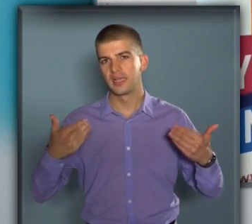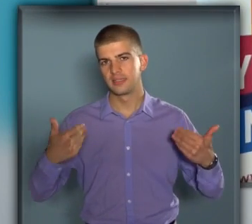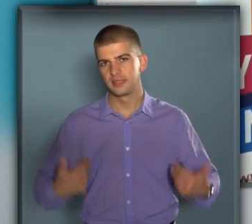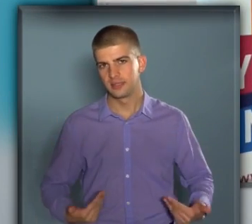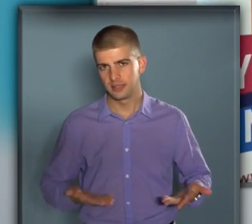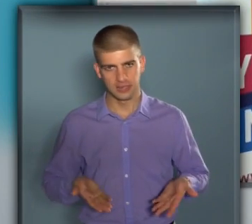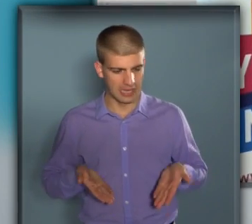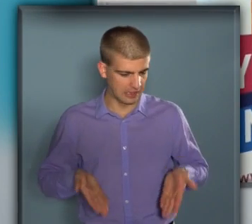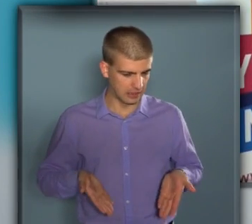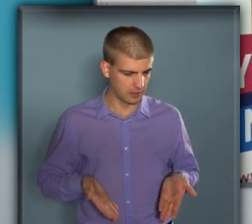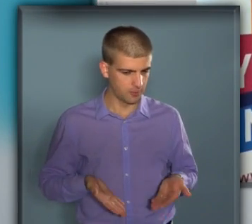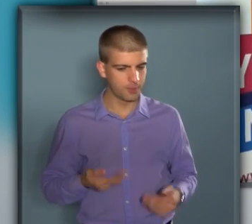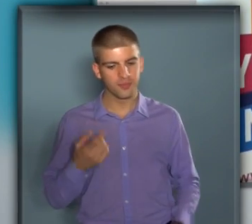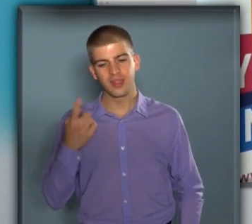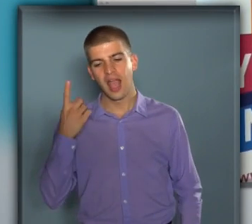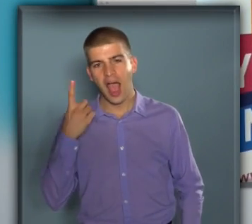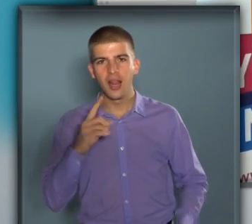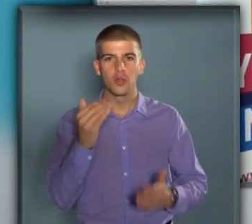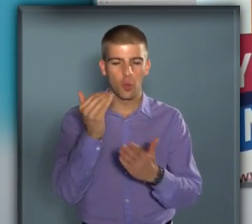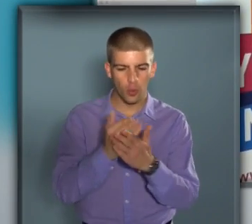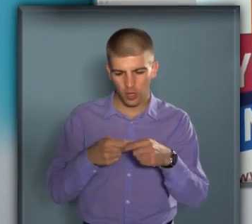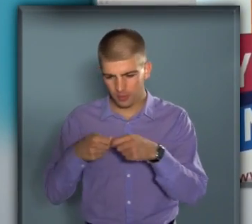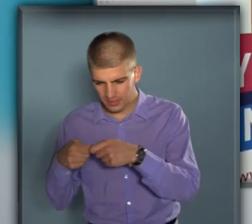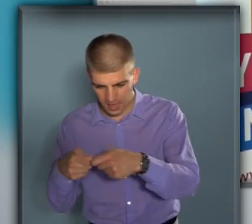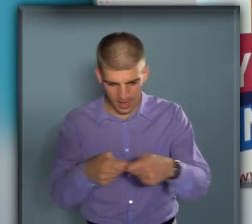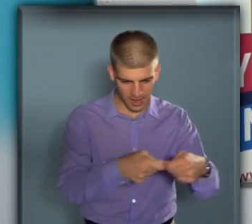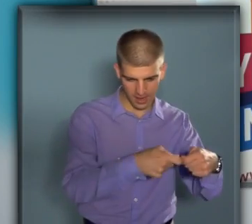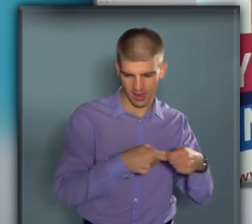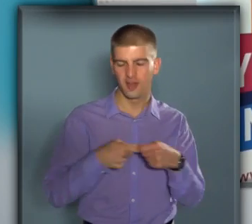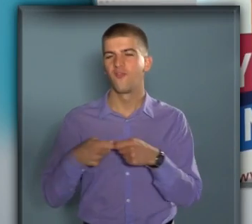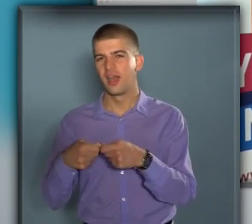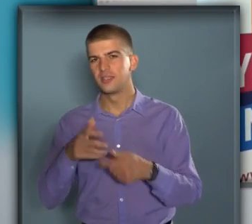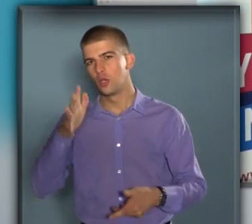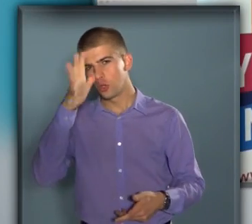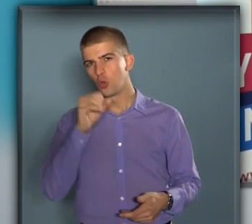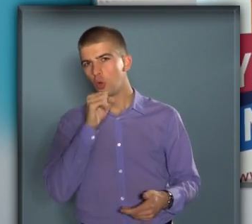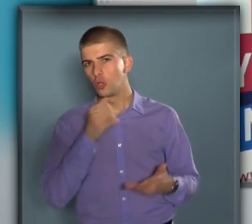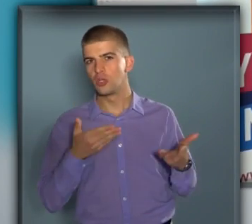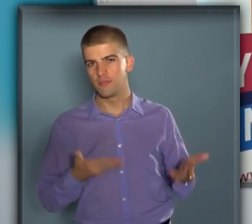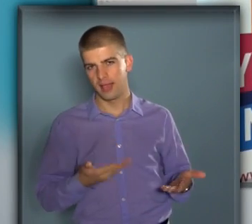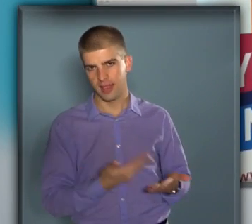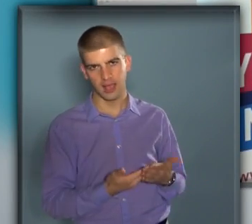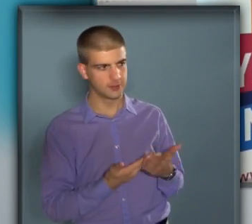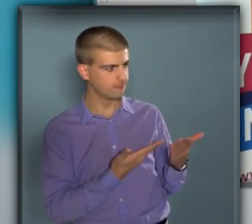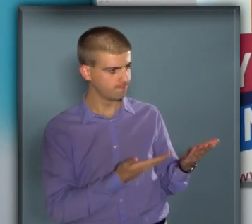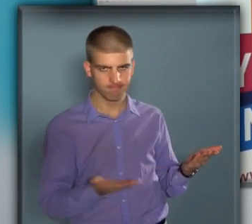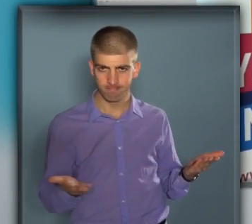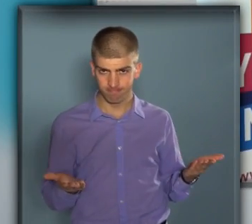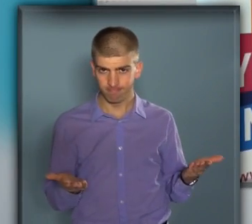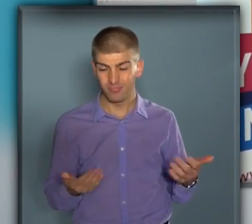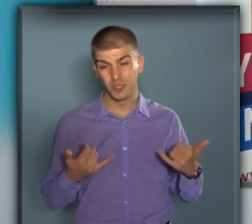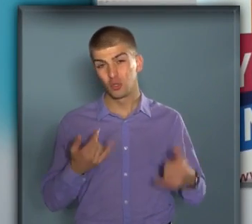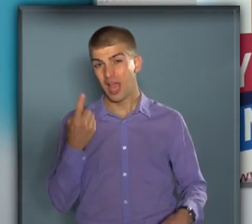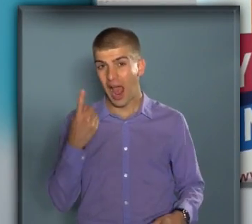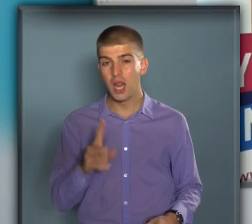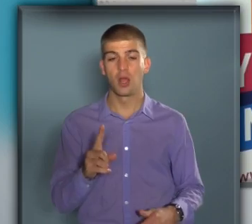milyen állandó programokat szervez, és az állandó programok azok, amelyek ugye biztosítanak egy